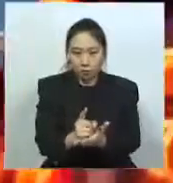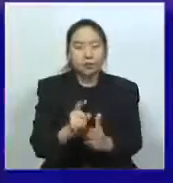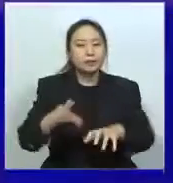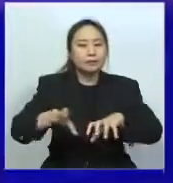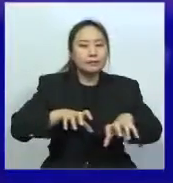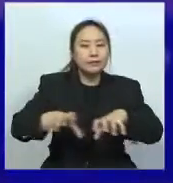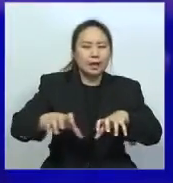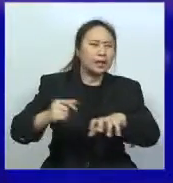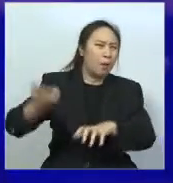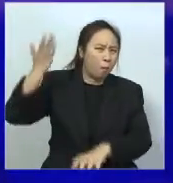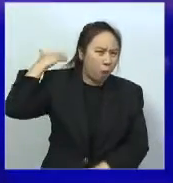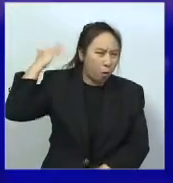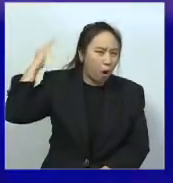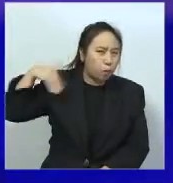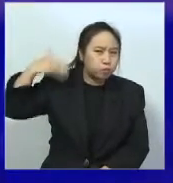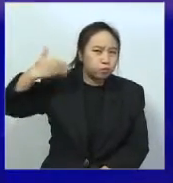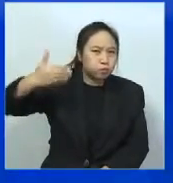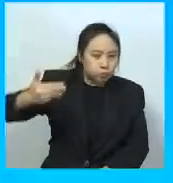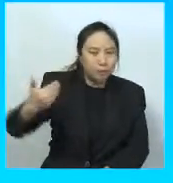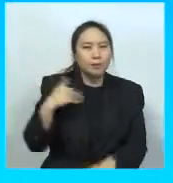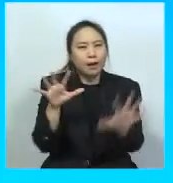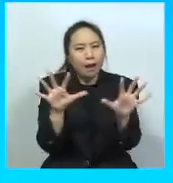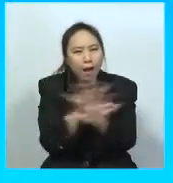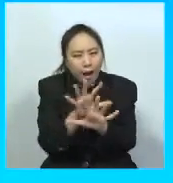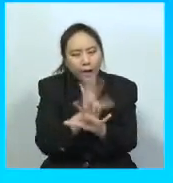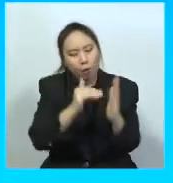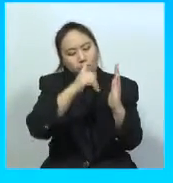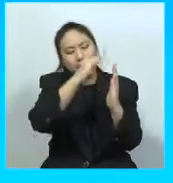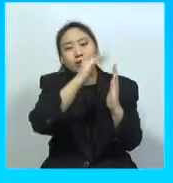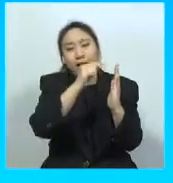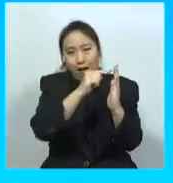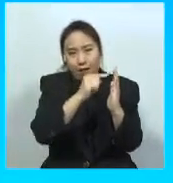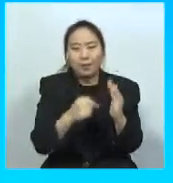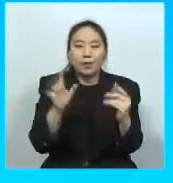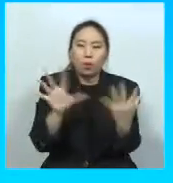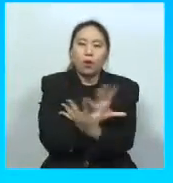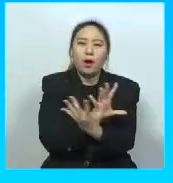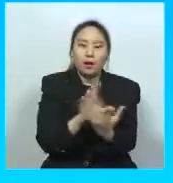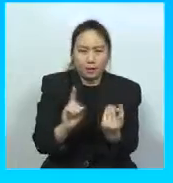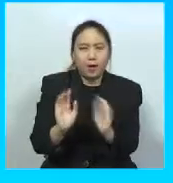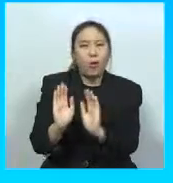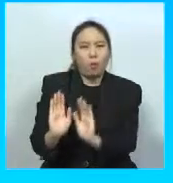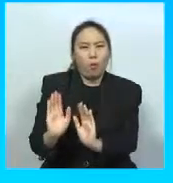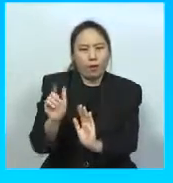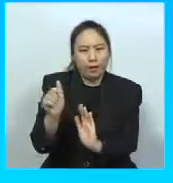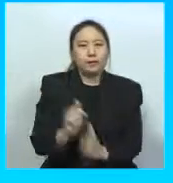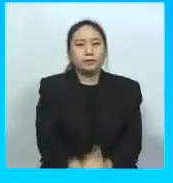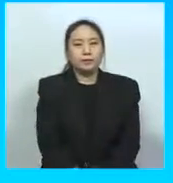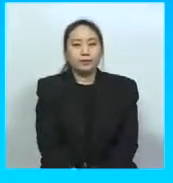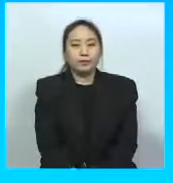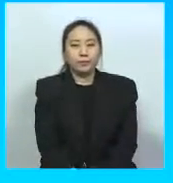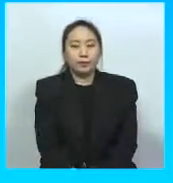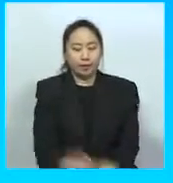ป็นพิธีที่จัดมาตั้งแต่โบราณนะคะมีลักษณะคล้ายๆกับชาวล้านนาทางภาคเหนือยังคงรักษาเอกลักษณ์ทางวัฒนธรรมกันเอาไว้ได้นะค